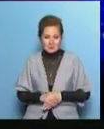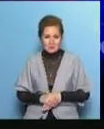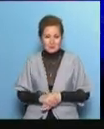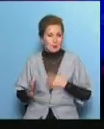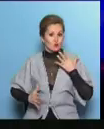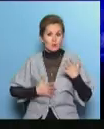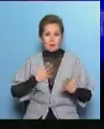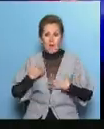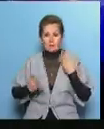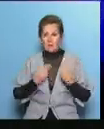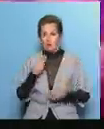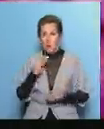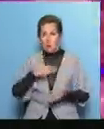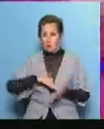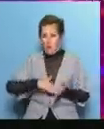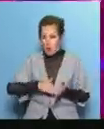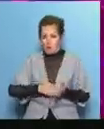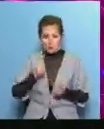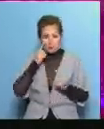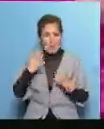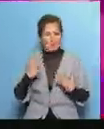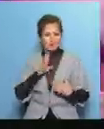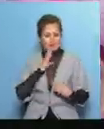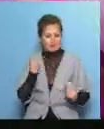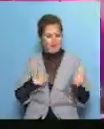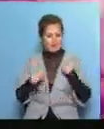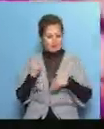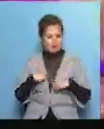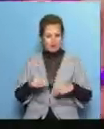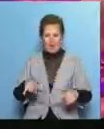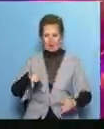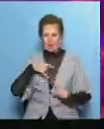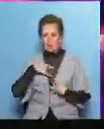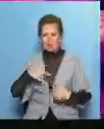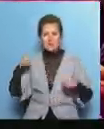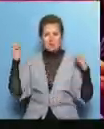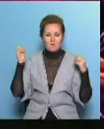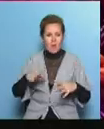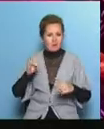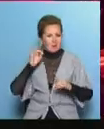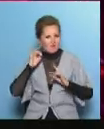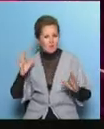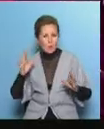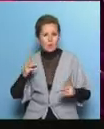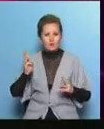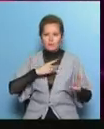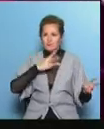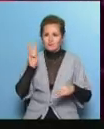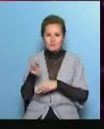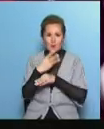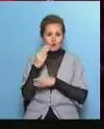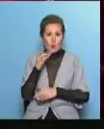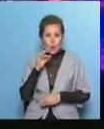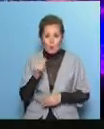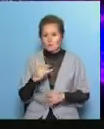Зажигательный ямайский шоу-балет, яркие танцовщицы, красочные костюмы, свет, звук, лазерное шоу, зрелищный спектакль. Так